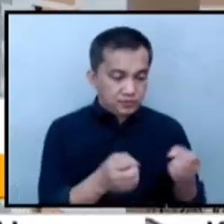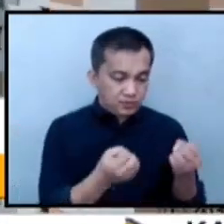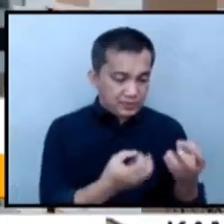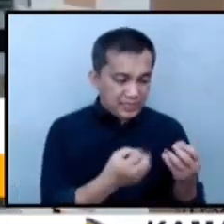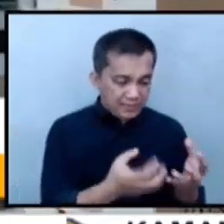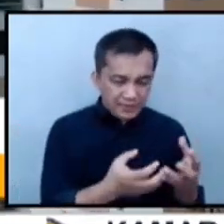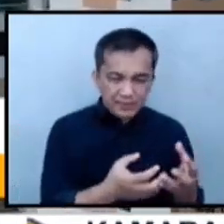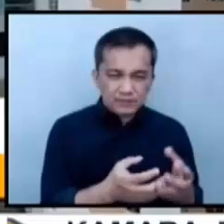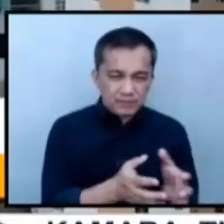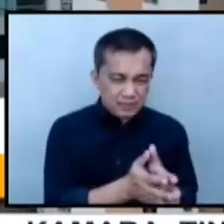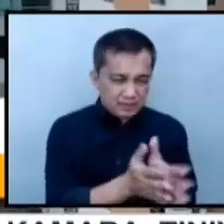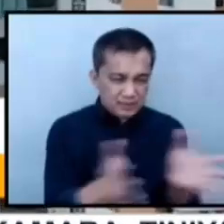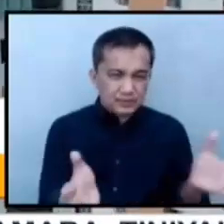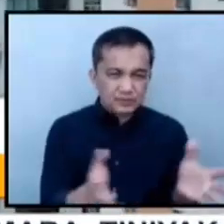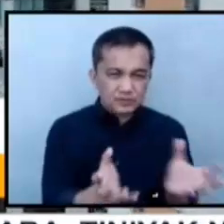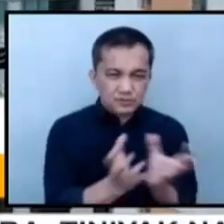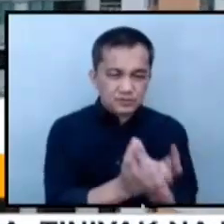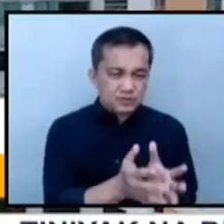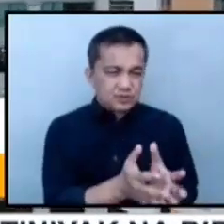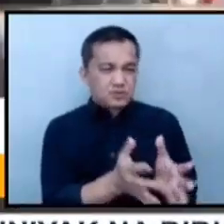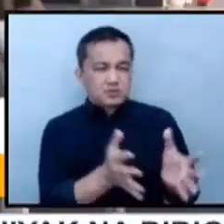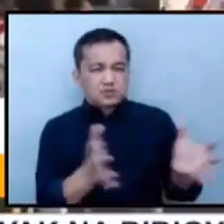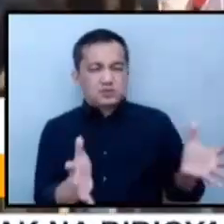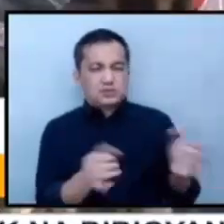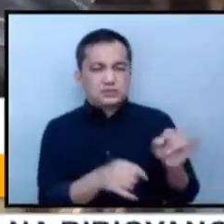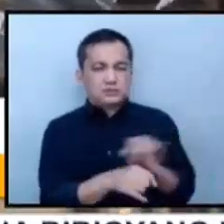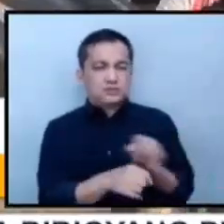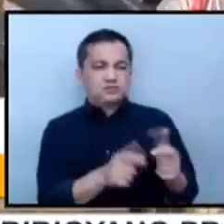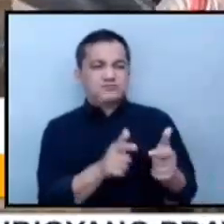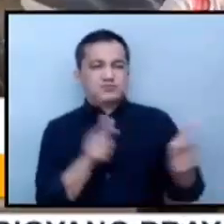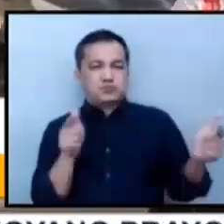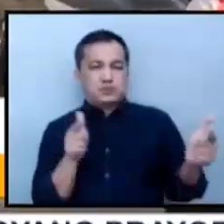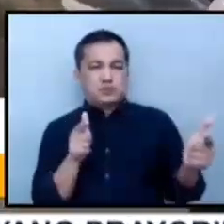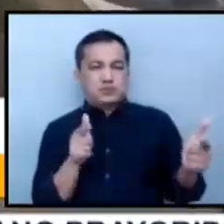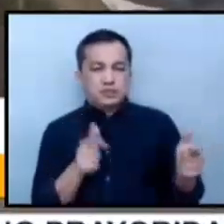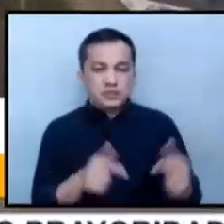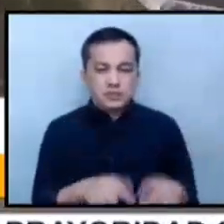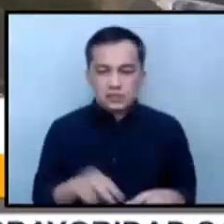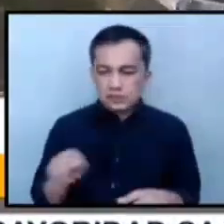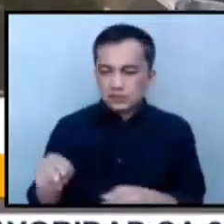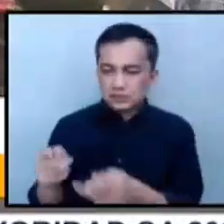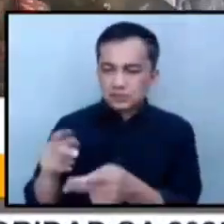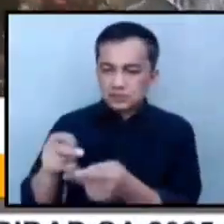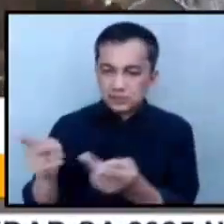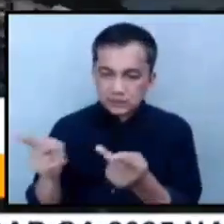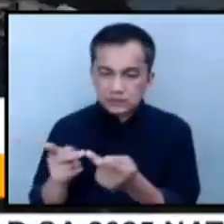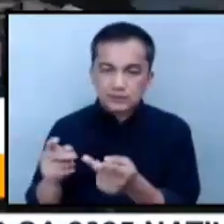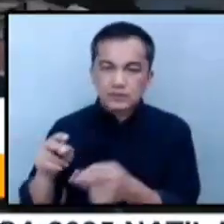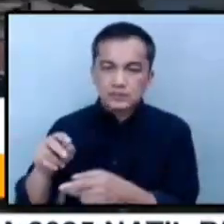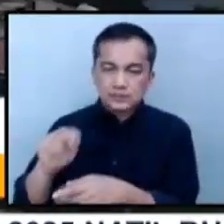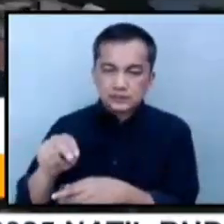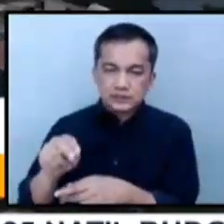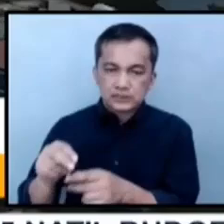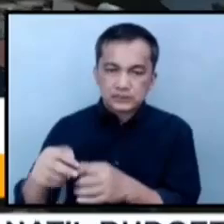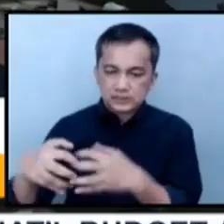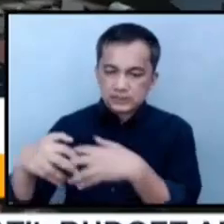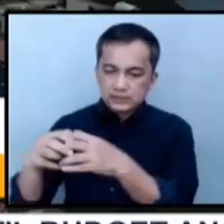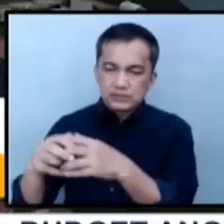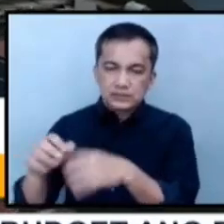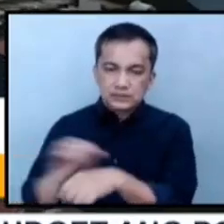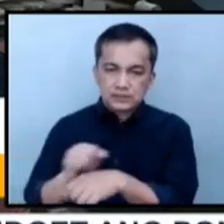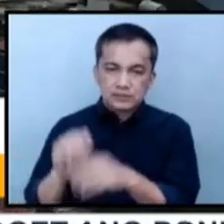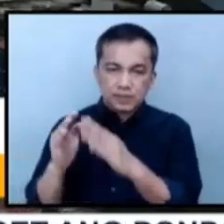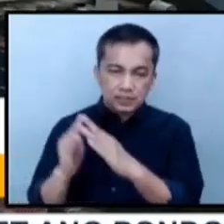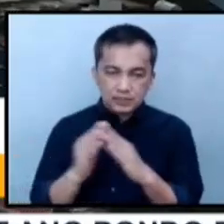pamayanan tumitindi ang industrialisasyon kailangan din natin ng mga espasyo na pagtatayo ng a industriya at bahay